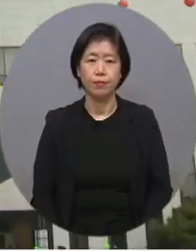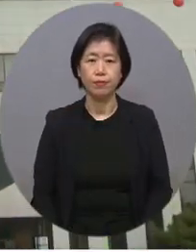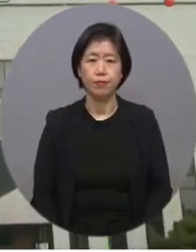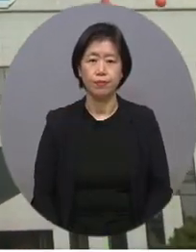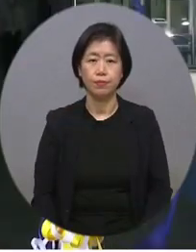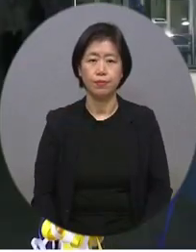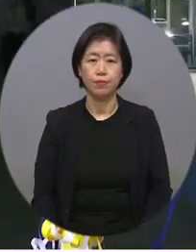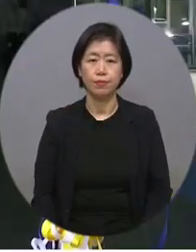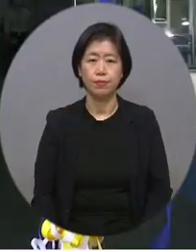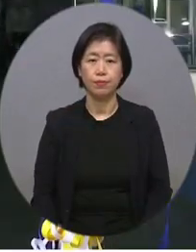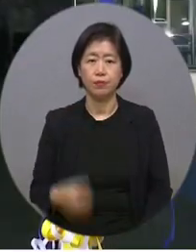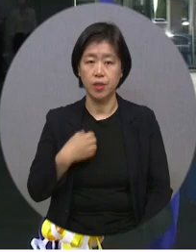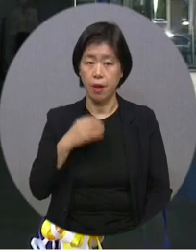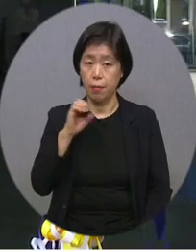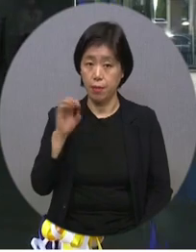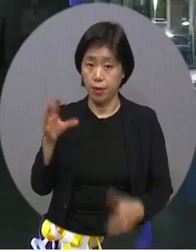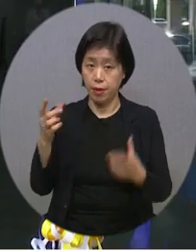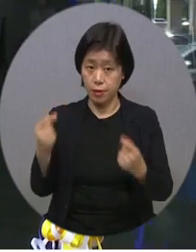말씀드렸지만은